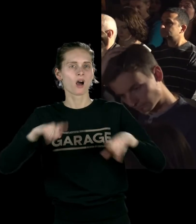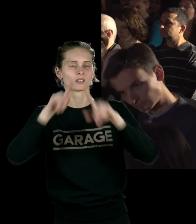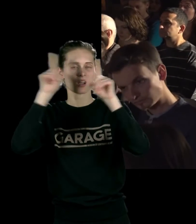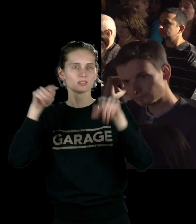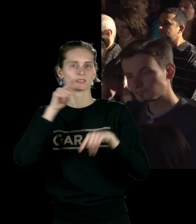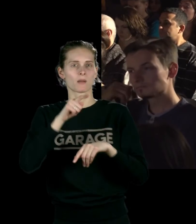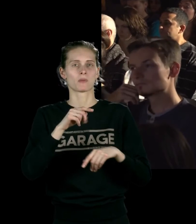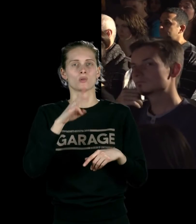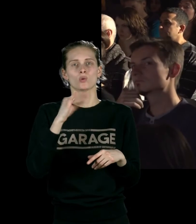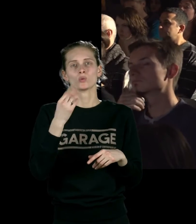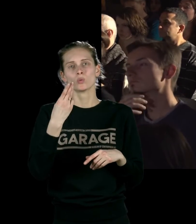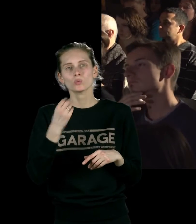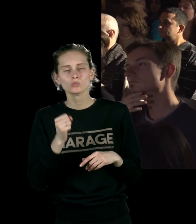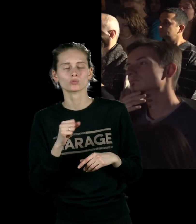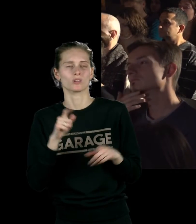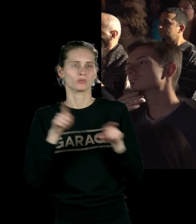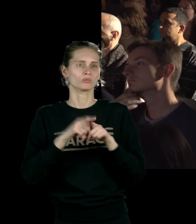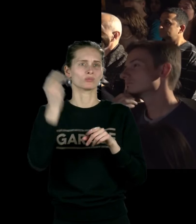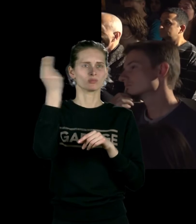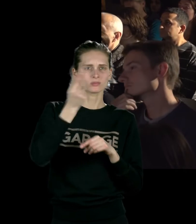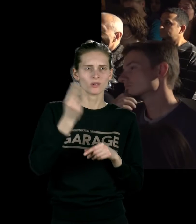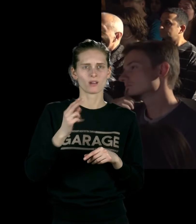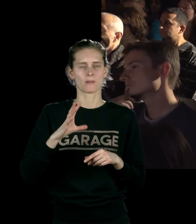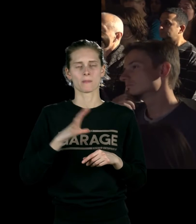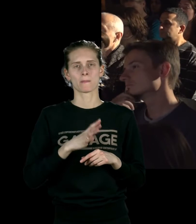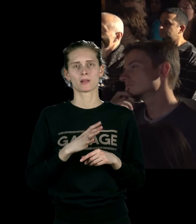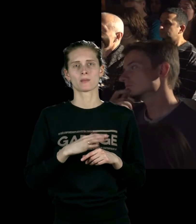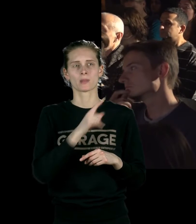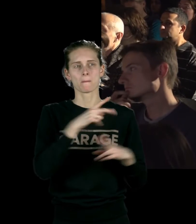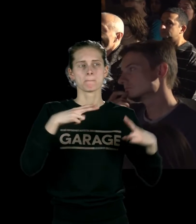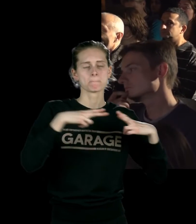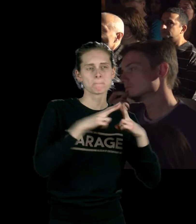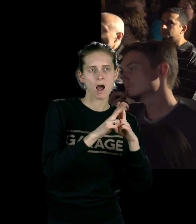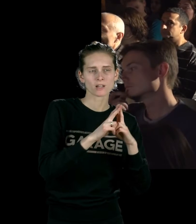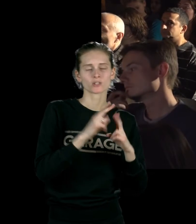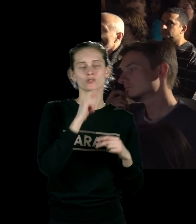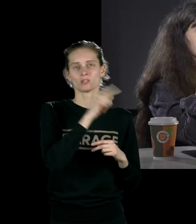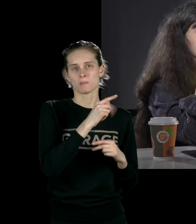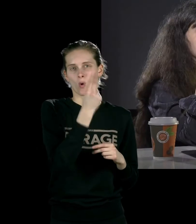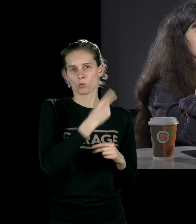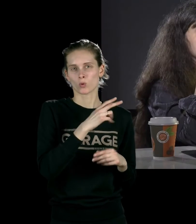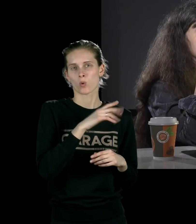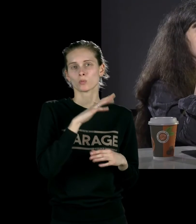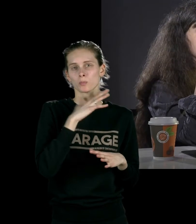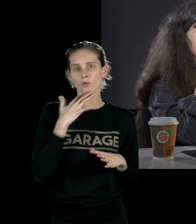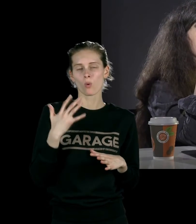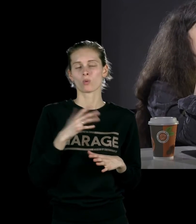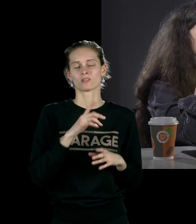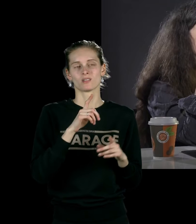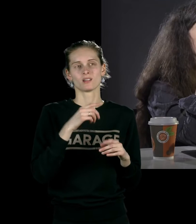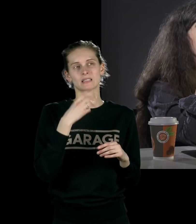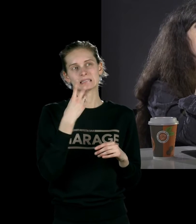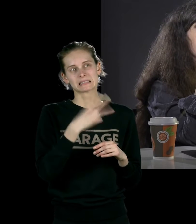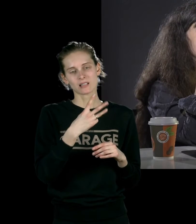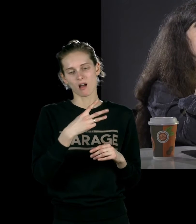были вариации у Хайма Сутина, художника парижской школы русского происхождения в 30-40-е годы,